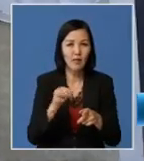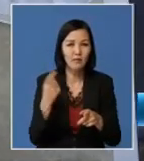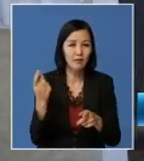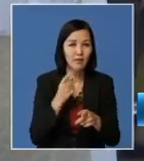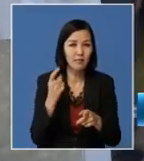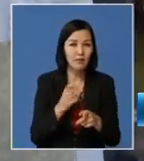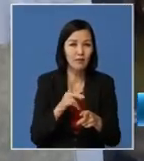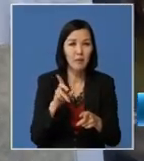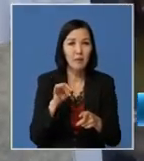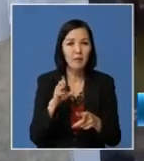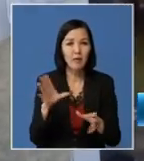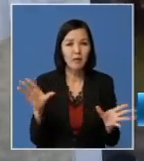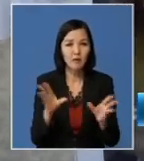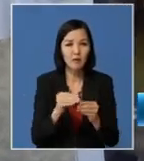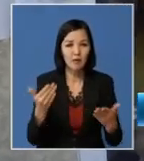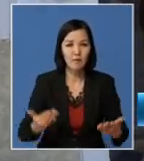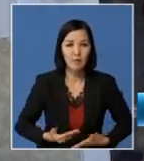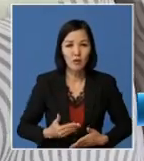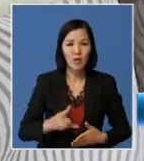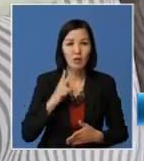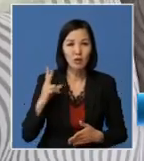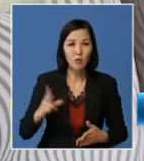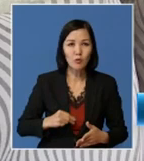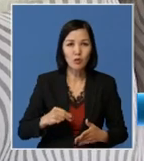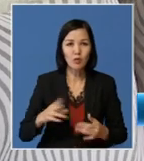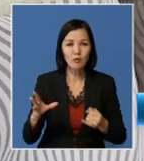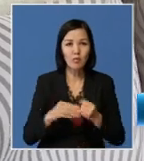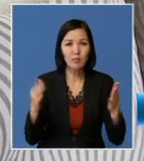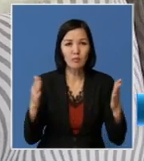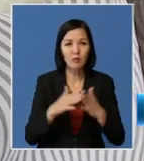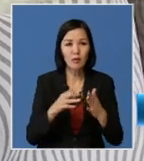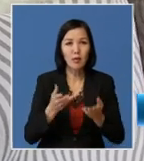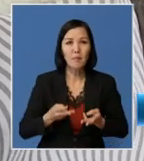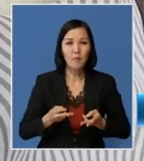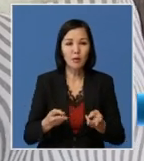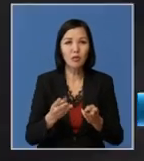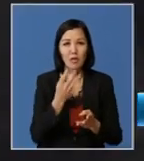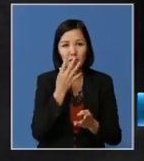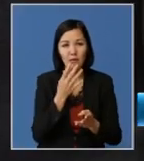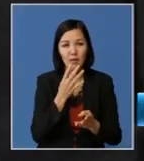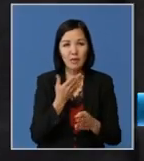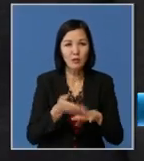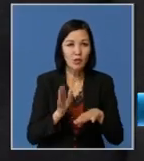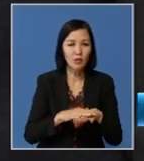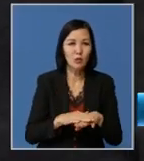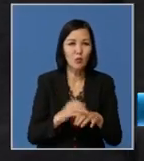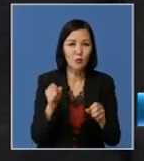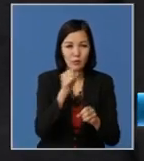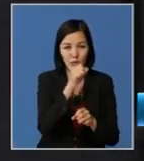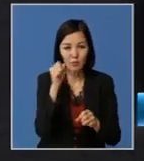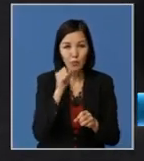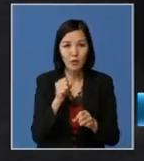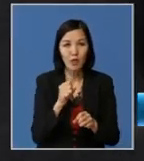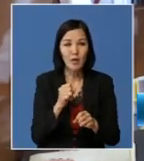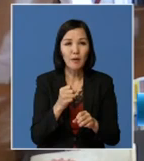хозяйства. Михаил Баранов живет с дочерью в частном секторе. В доме печное отопление. Особенно тяжело зимой. Сильные морозные дни